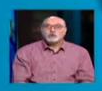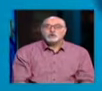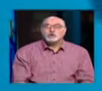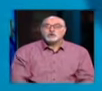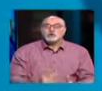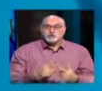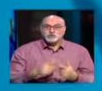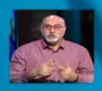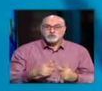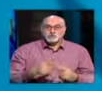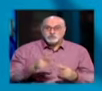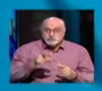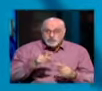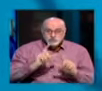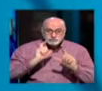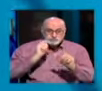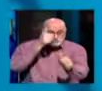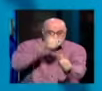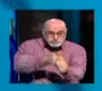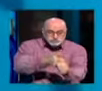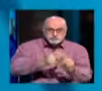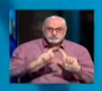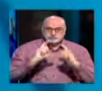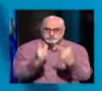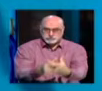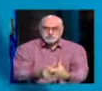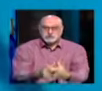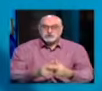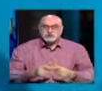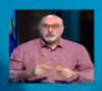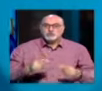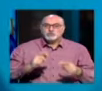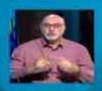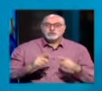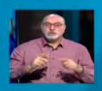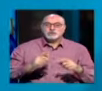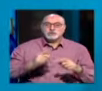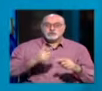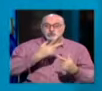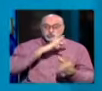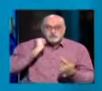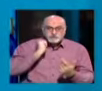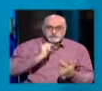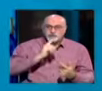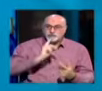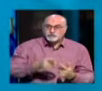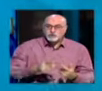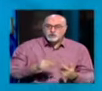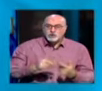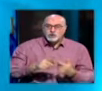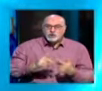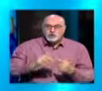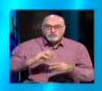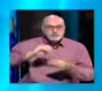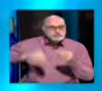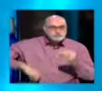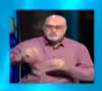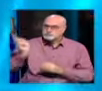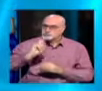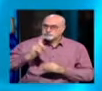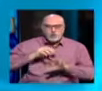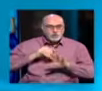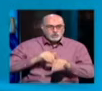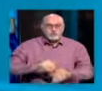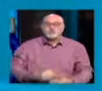لا يفلت أي مجرم من العقاب، وأن المحتل الصهيوني يجب أن لا يكون مستثنى من هذه